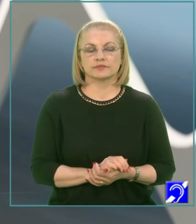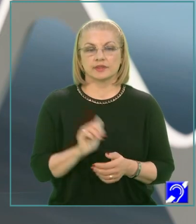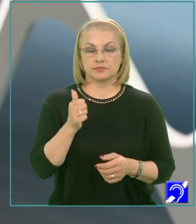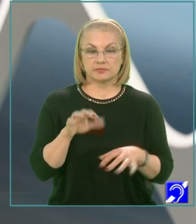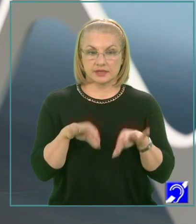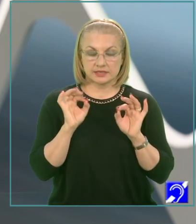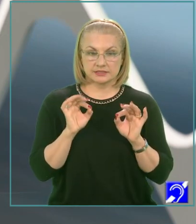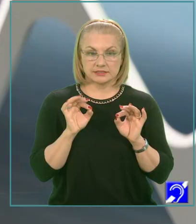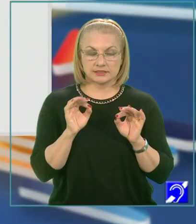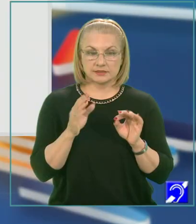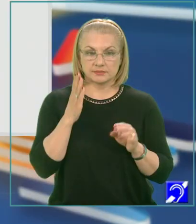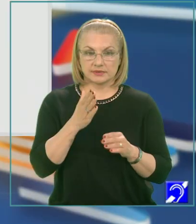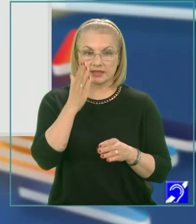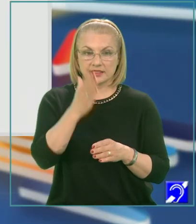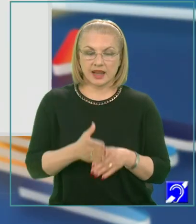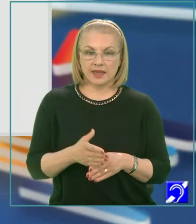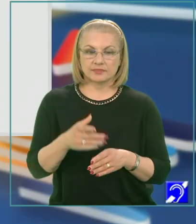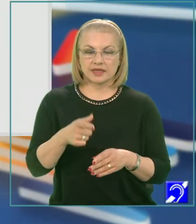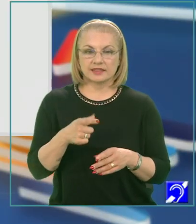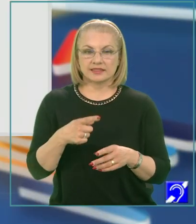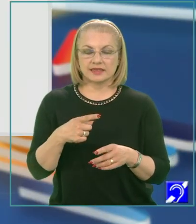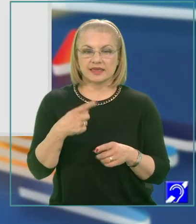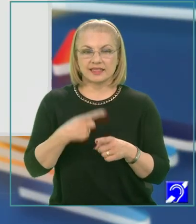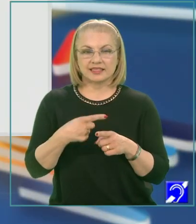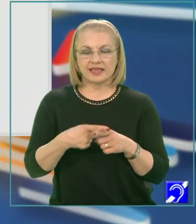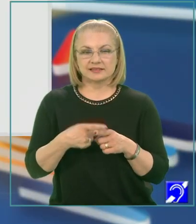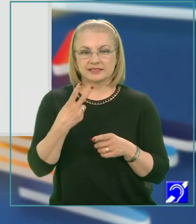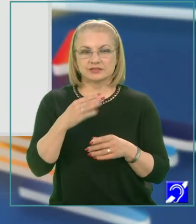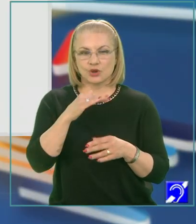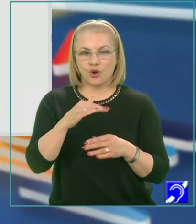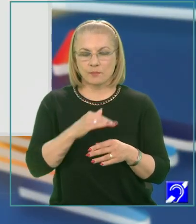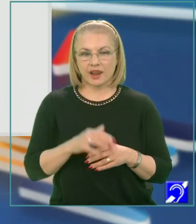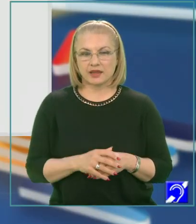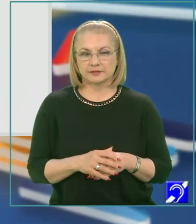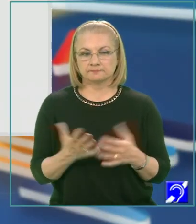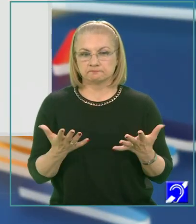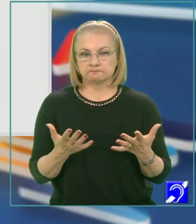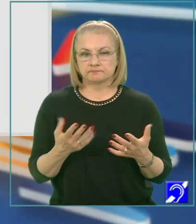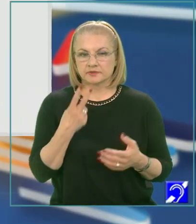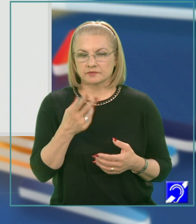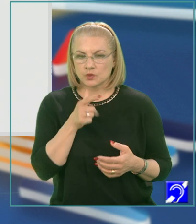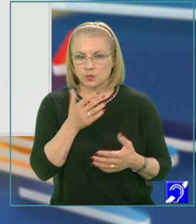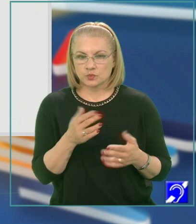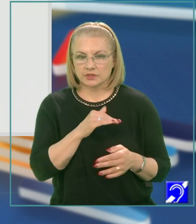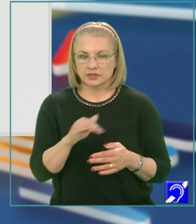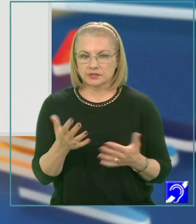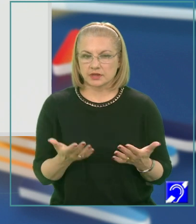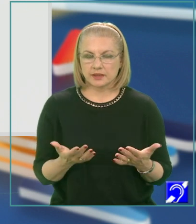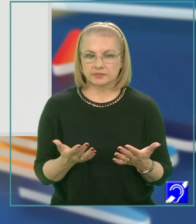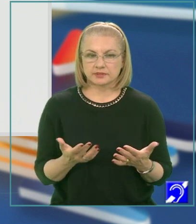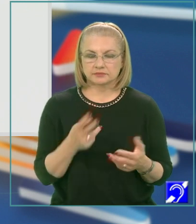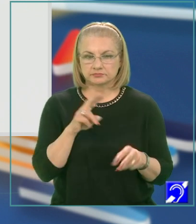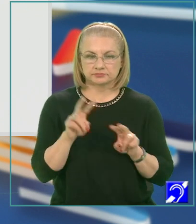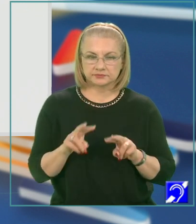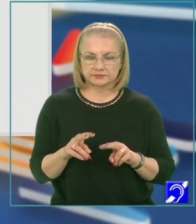de intersecție a celor două plane. Se constată că aici parcă n-aș vedea dreapta de intersecție. Și atunci eu am să vă